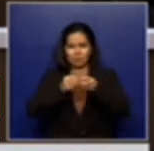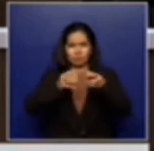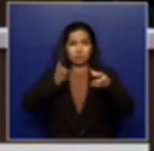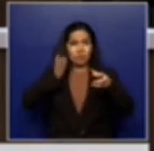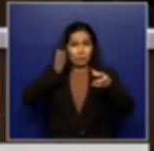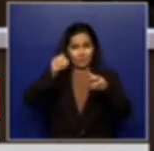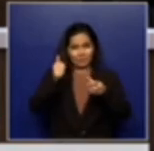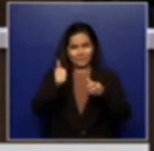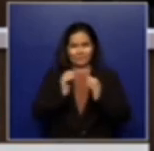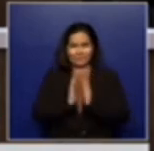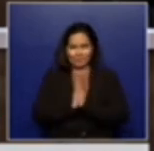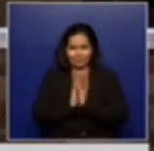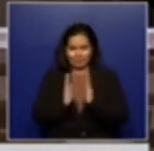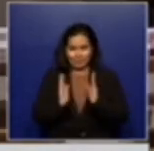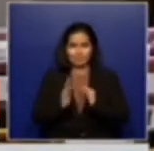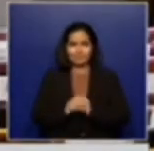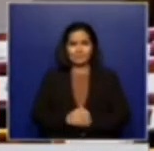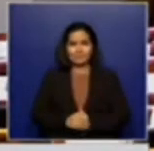มีการขอบพระคุณค่ะครับขอบคุณนะครับต่อไปคุณนิกรจำนงให้